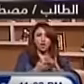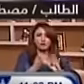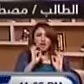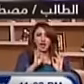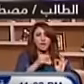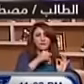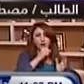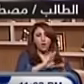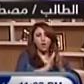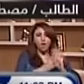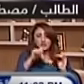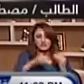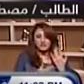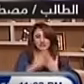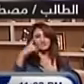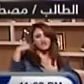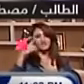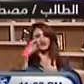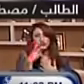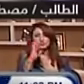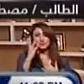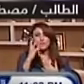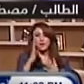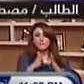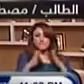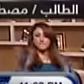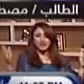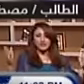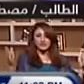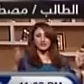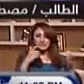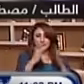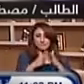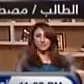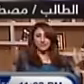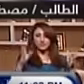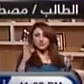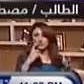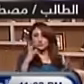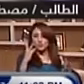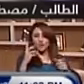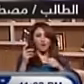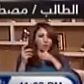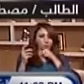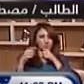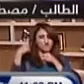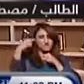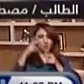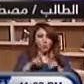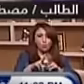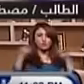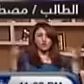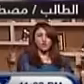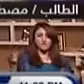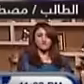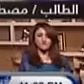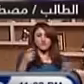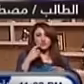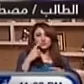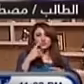ليه ما بنعرفش الفجوه دي غير لما تحصل كارثه، وبعد كده يقول لك في الاخر طب ما هي شباب الثوره